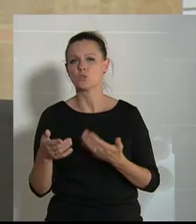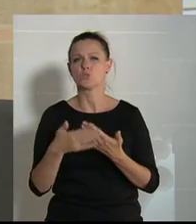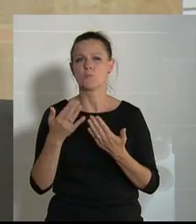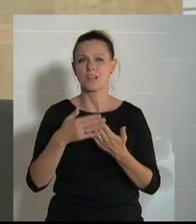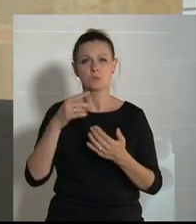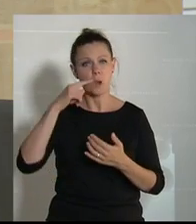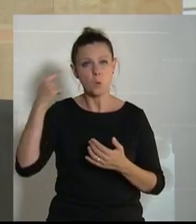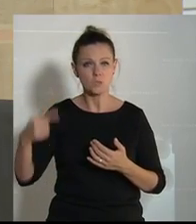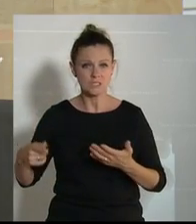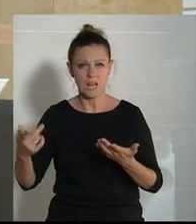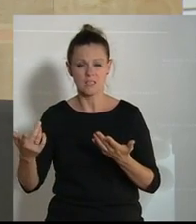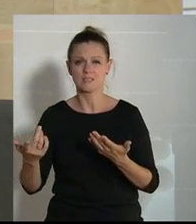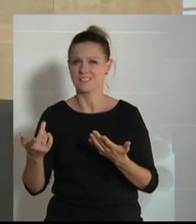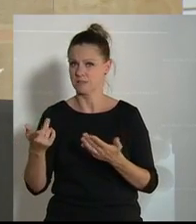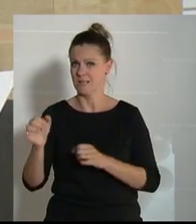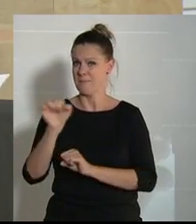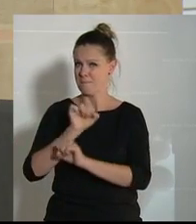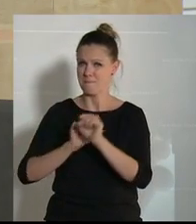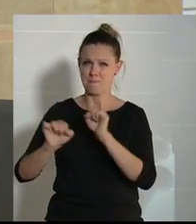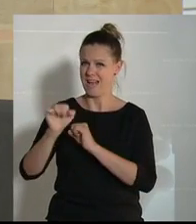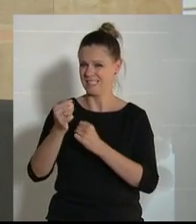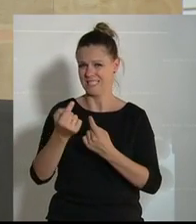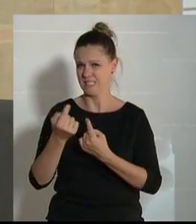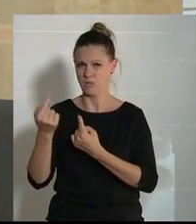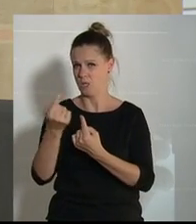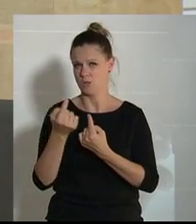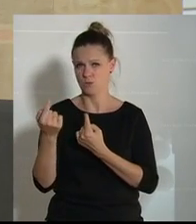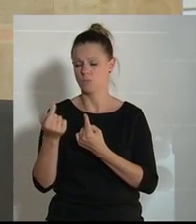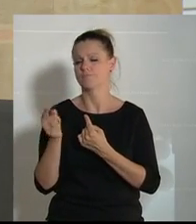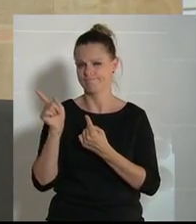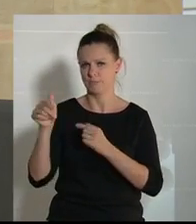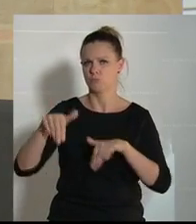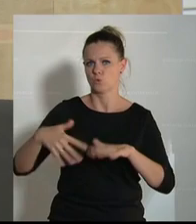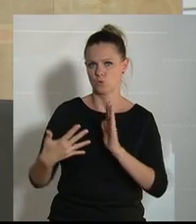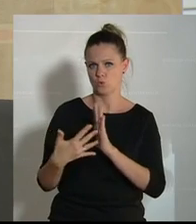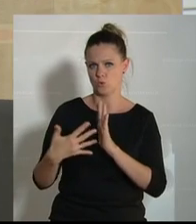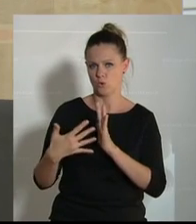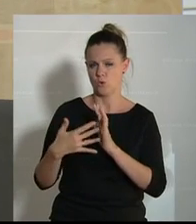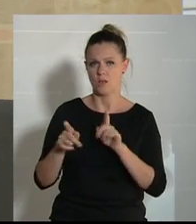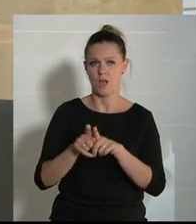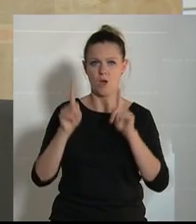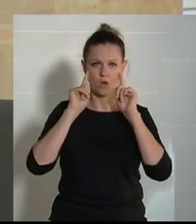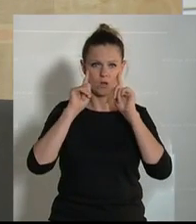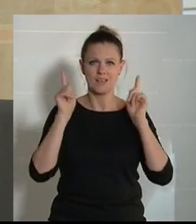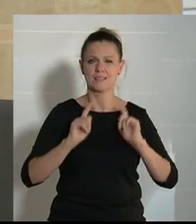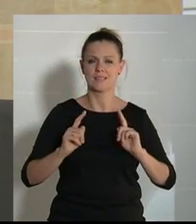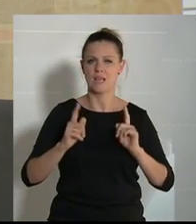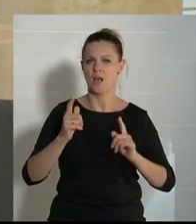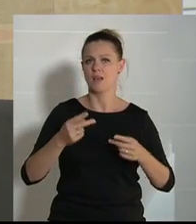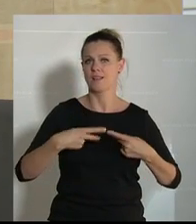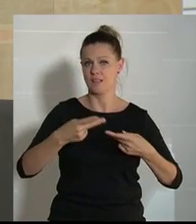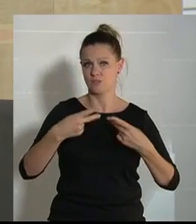Russlands mangelhaft sein sollen. Das ist zu überprüfen. Und ein Tiertransport,